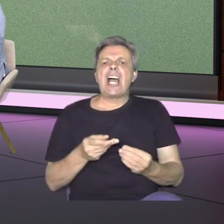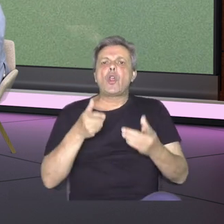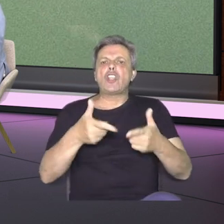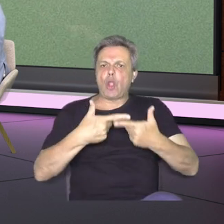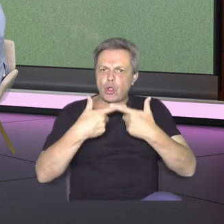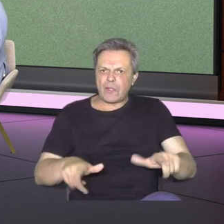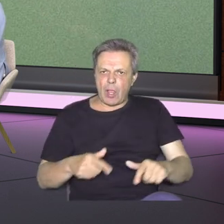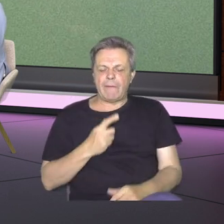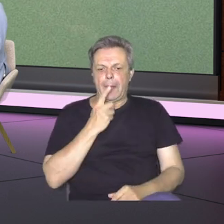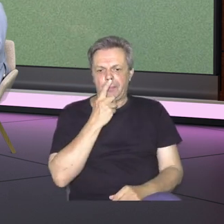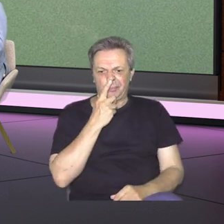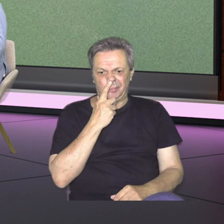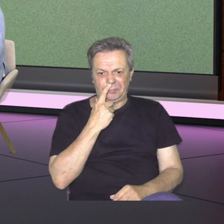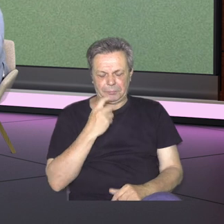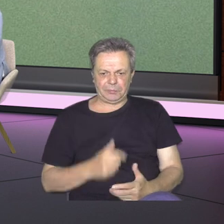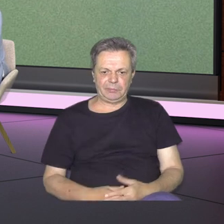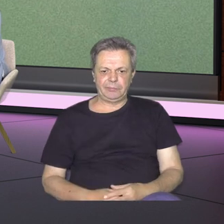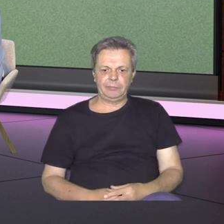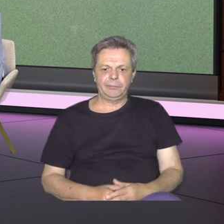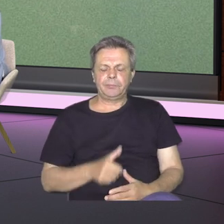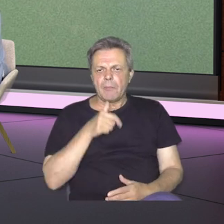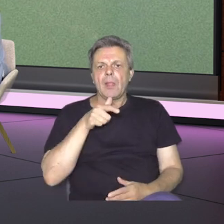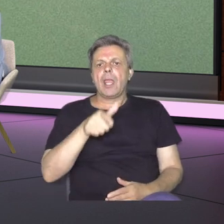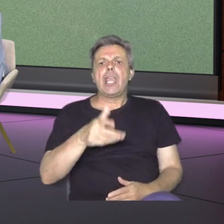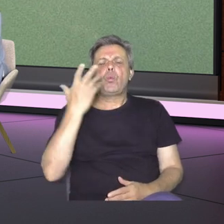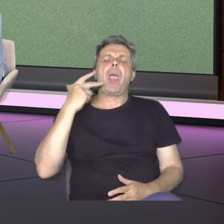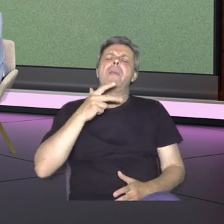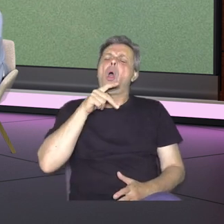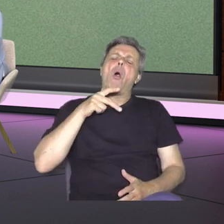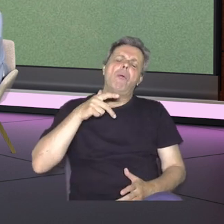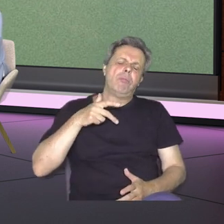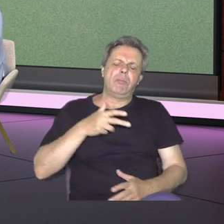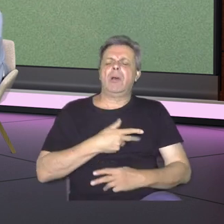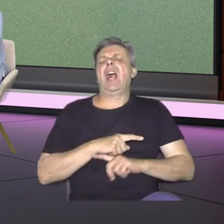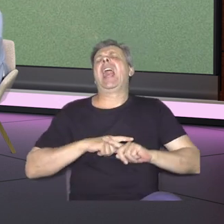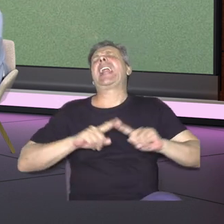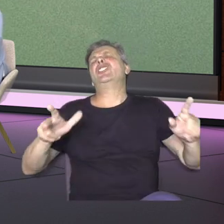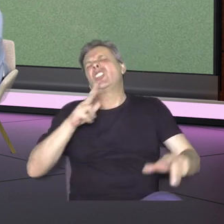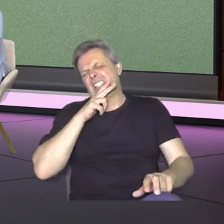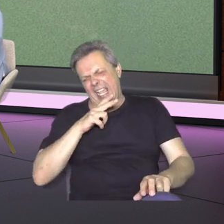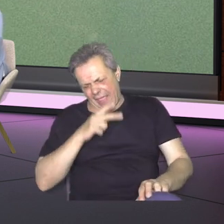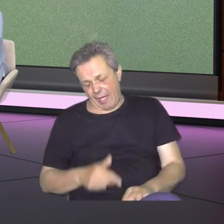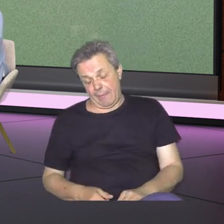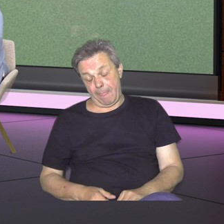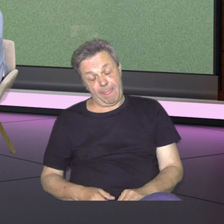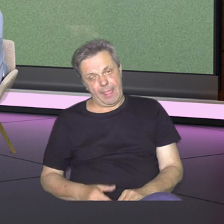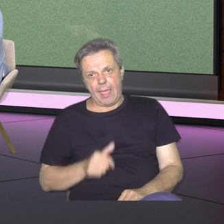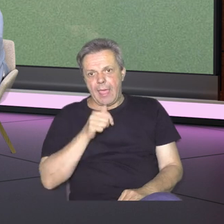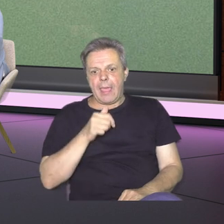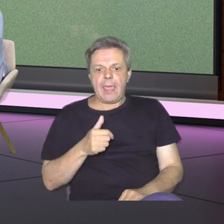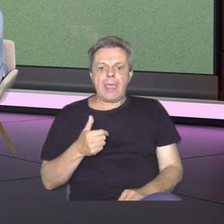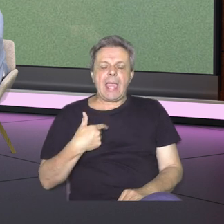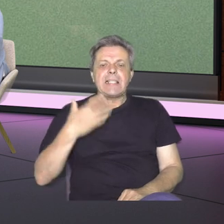se to dozvoljava? Da. I tu je bilo zahtjeva, raznih zahtjeva. I meni